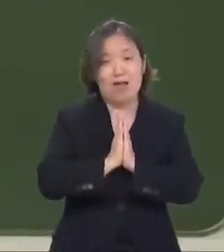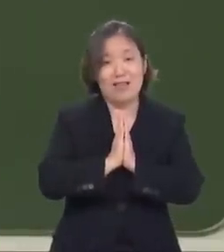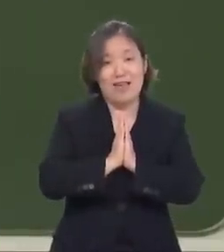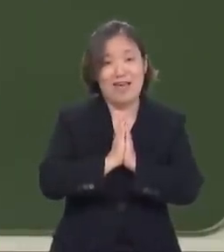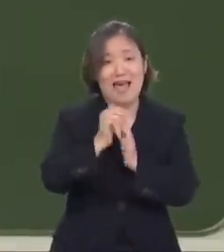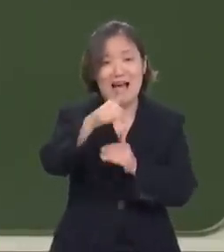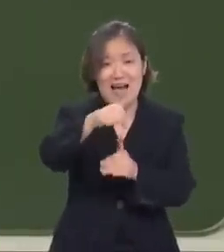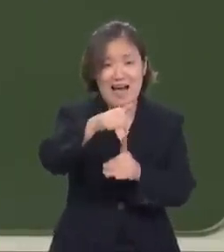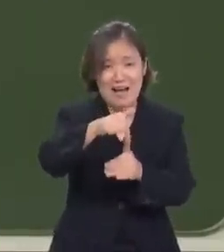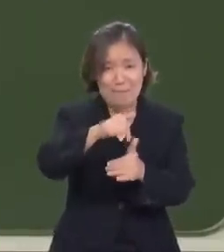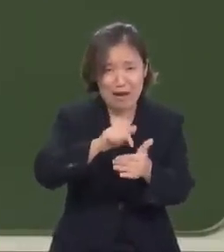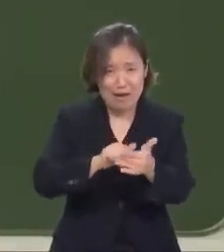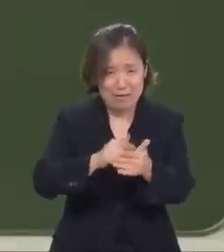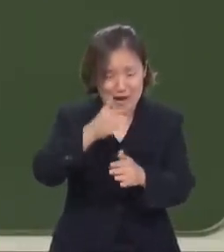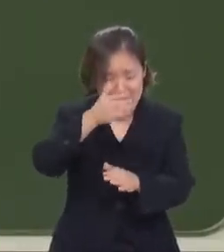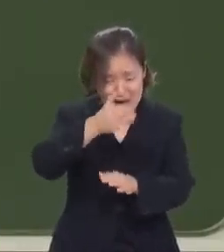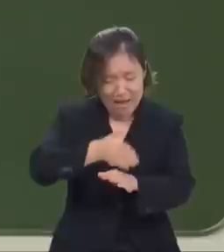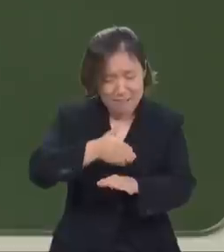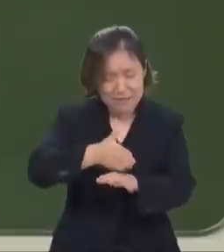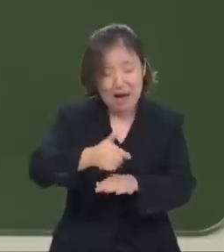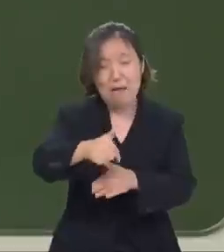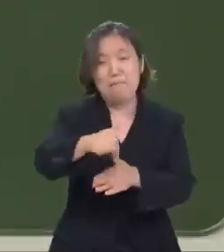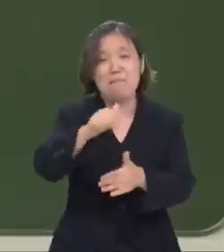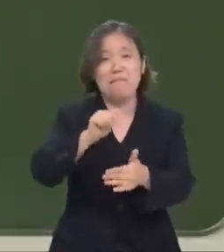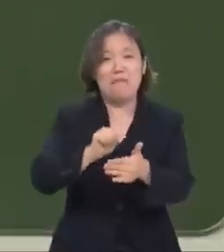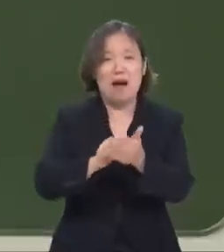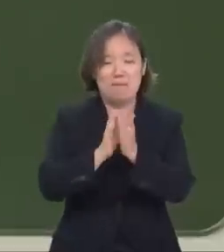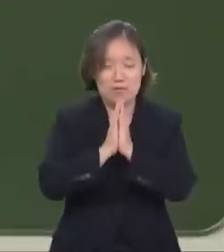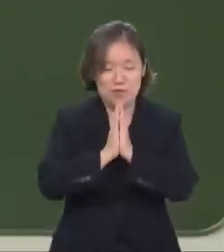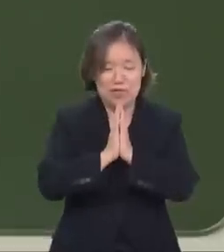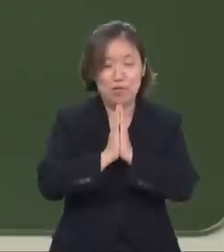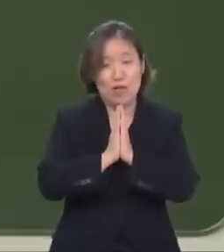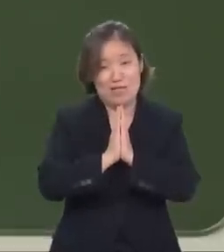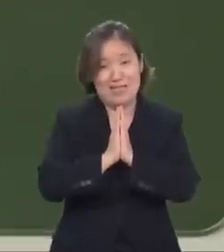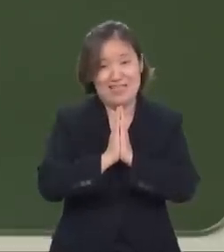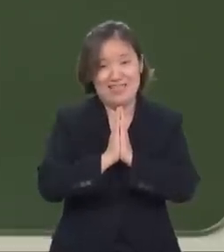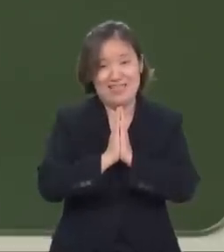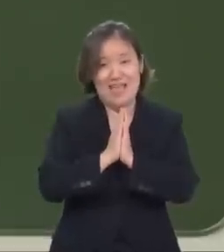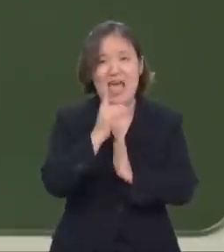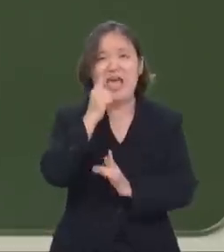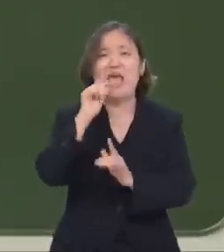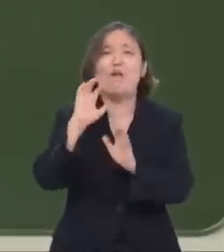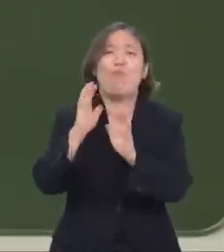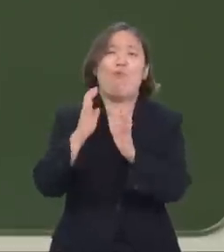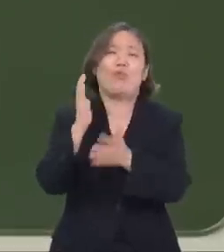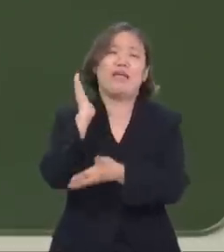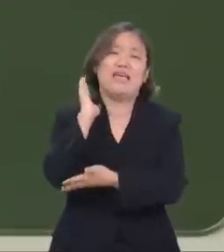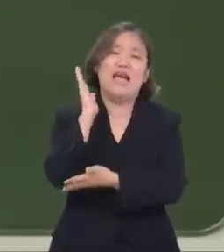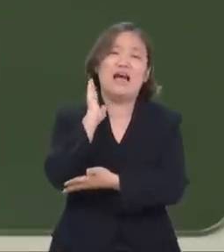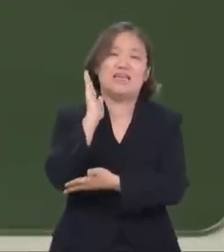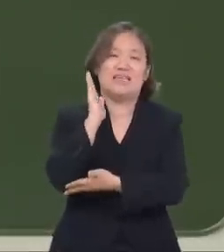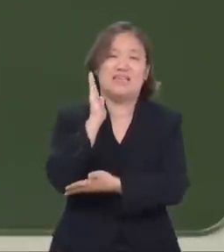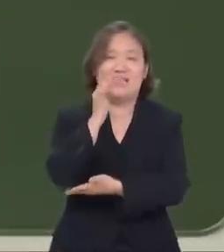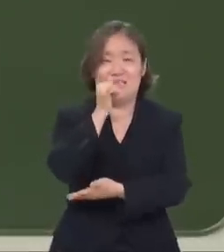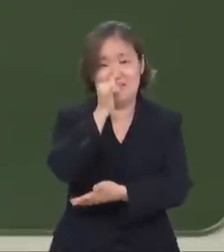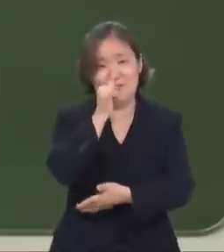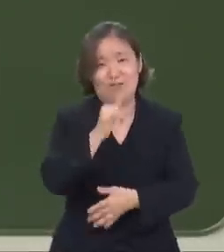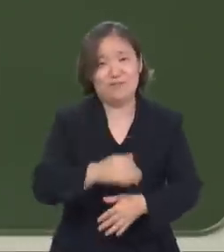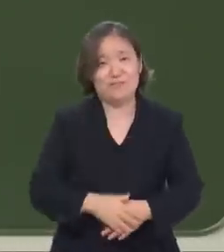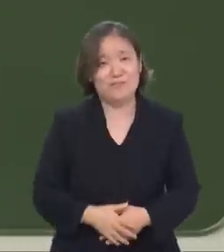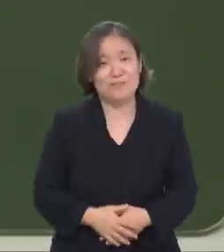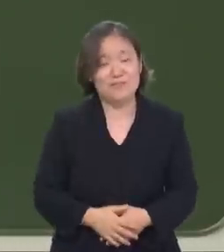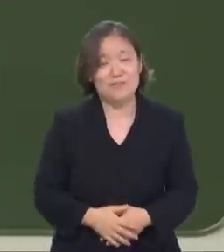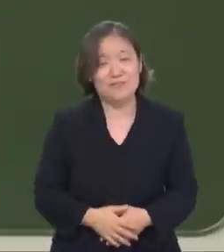감사한 마음을 가졌다는 그런 오래된 일본의 불교사라가 전해지고